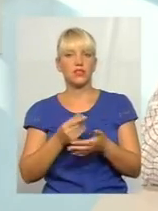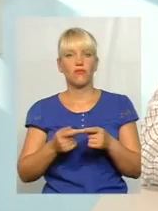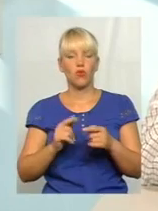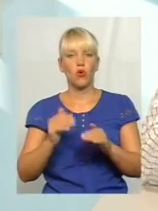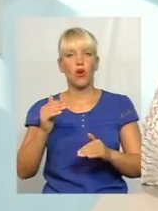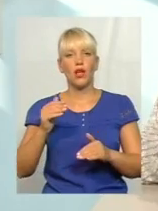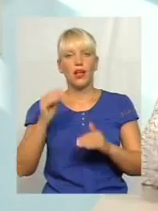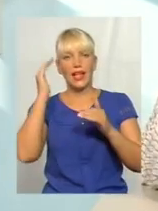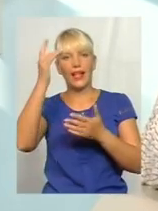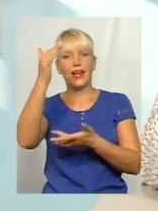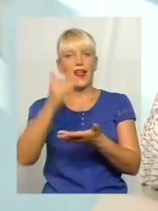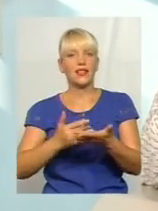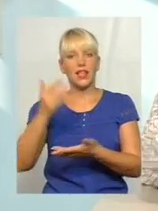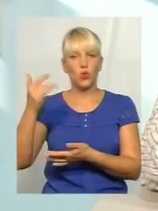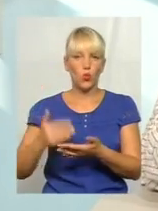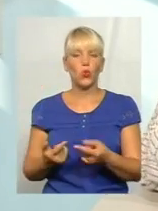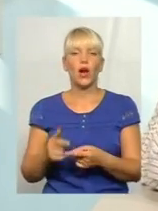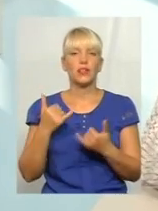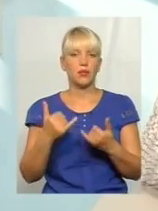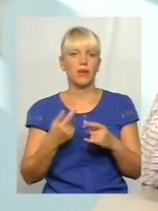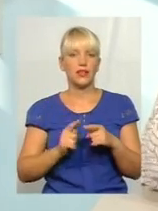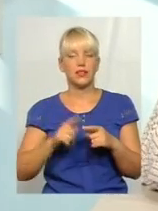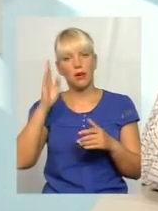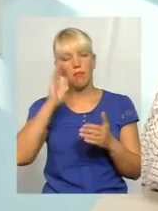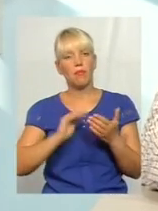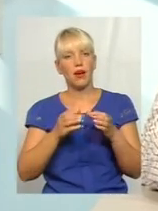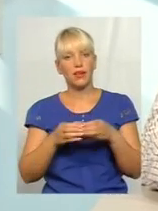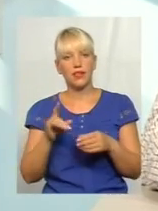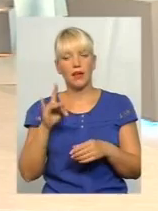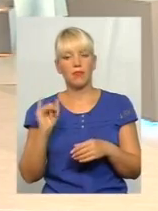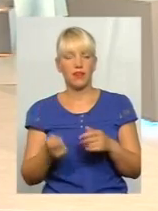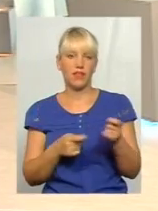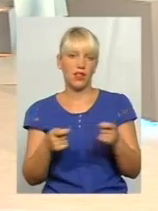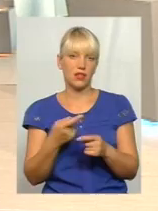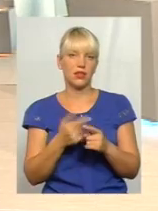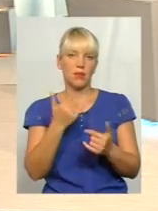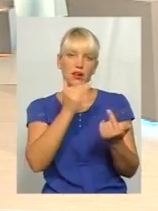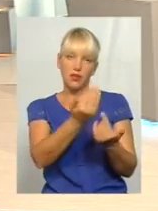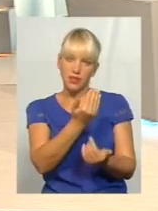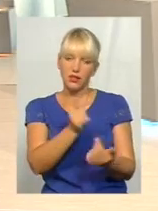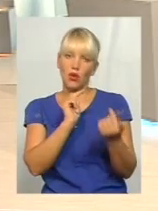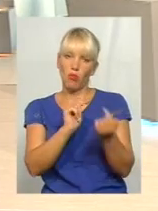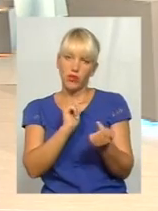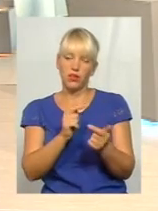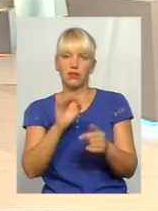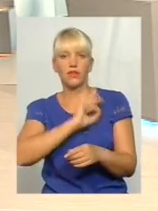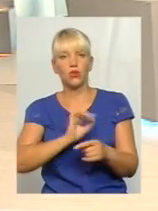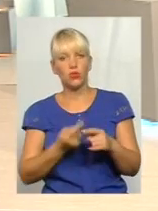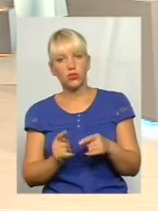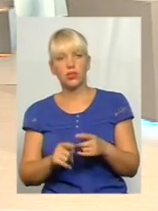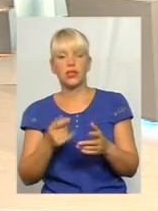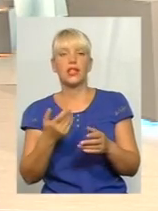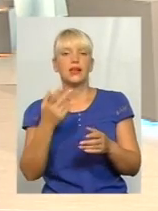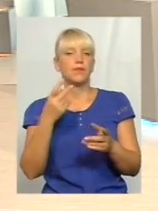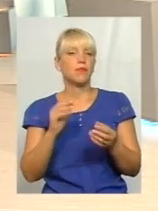Несвідомо тепер ця партія при владі її опоненти використовують цю тему тобто цей ця